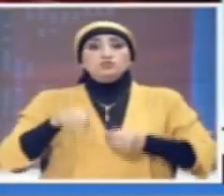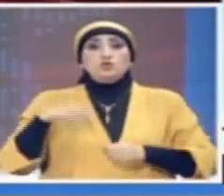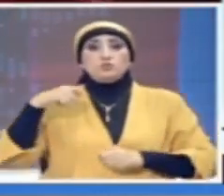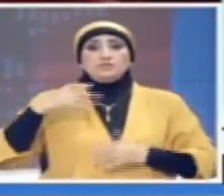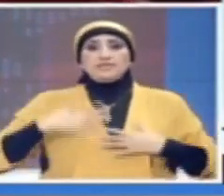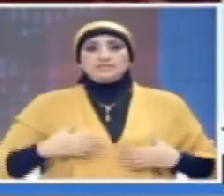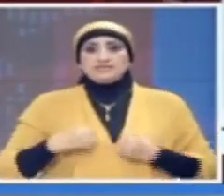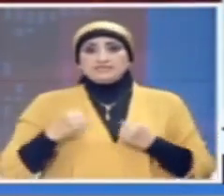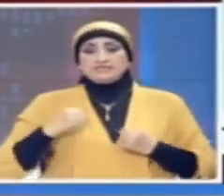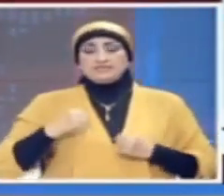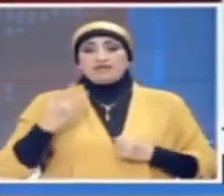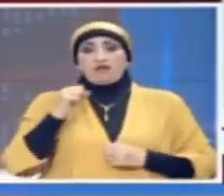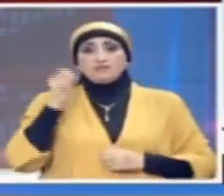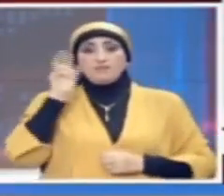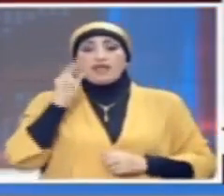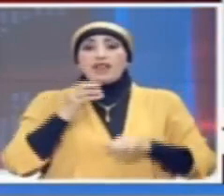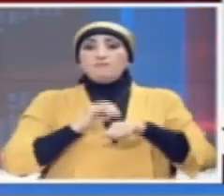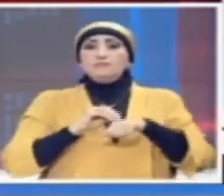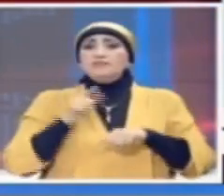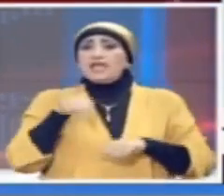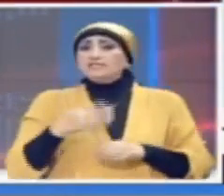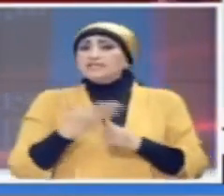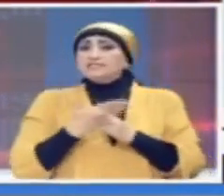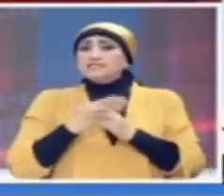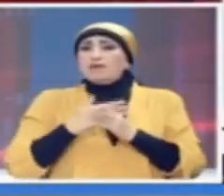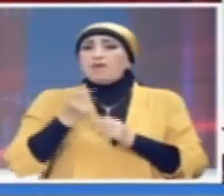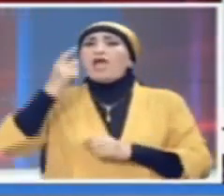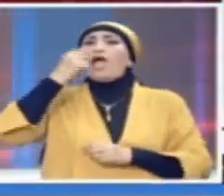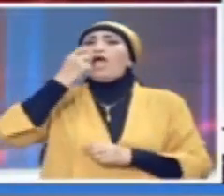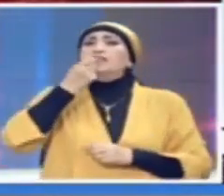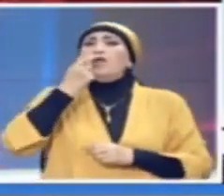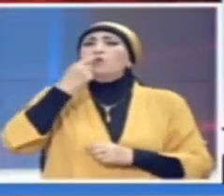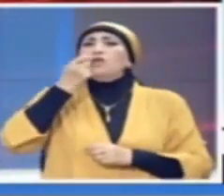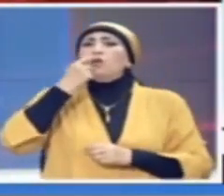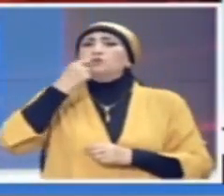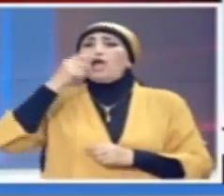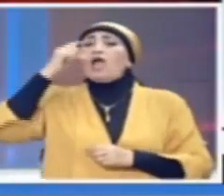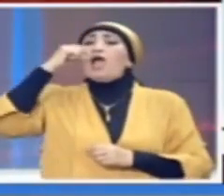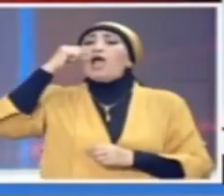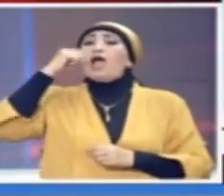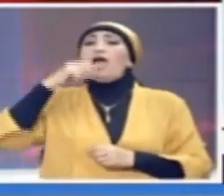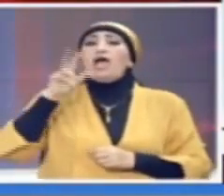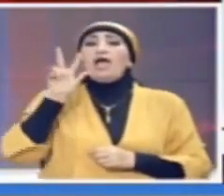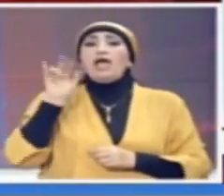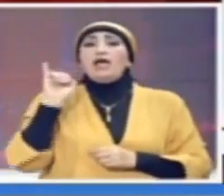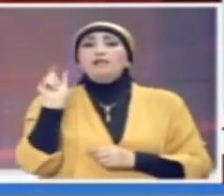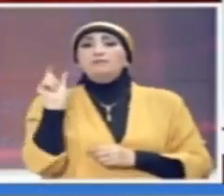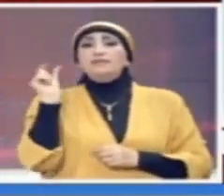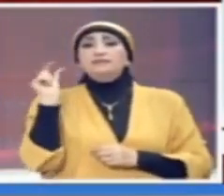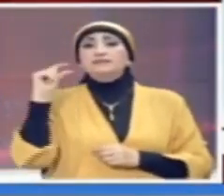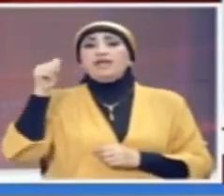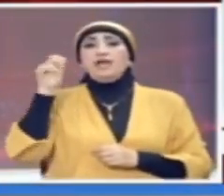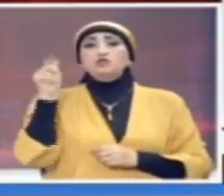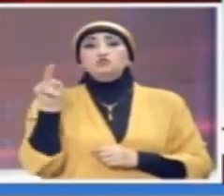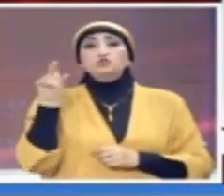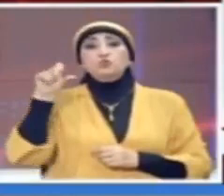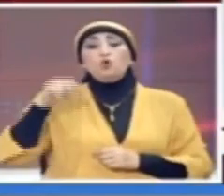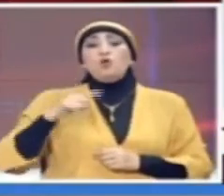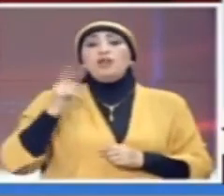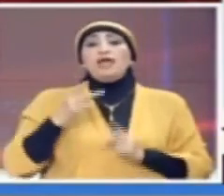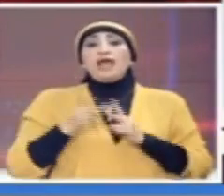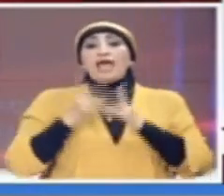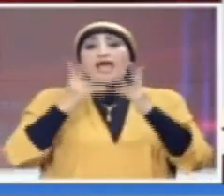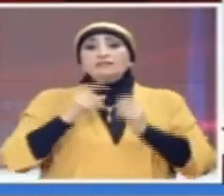والسكان لشؤون الإعلام أن الحملة تستهدف إعطاء الجرعات بعقار الميبندازول ل 15 مليون تلميذ